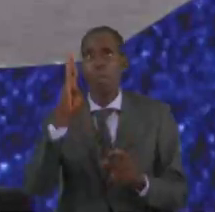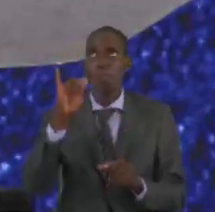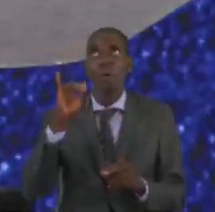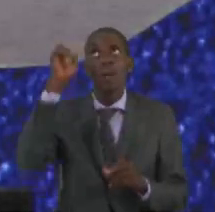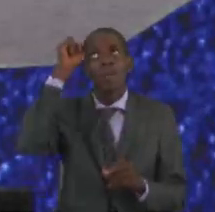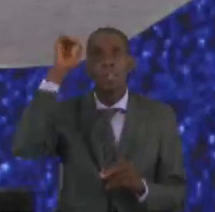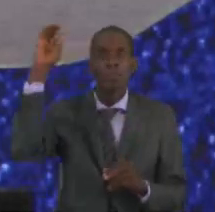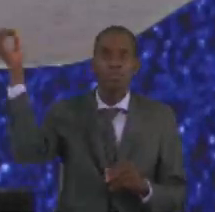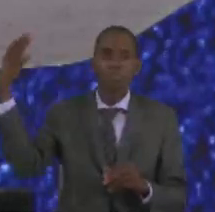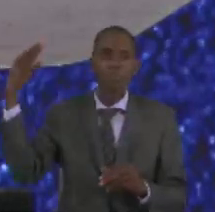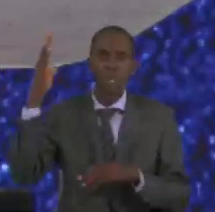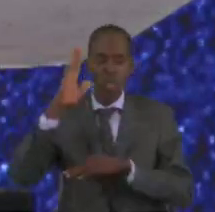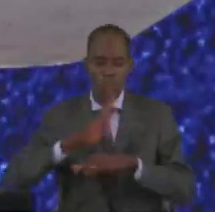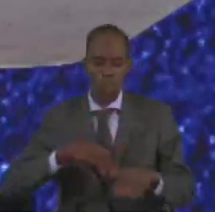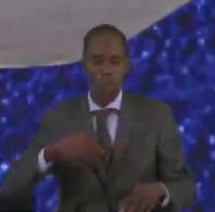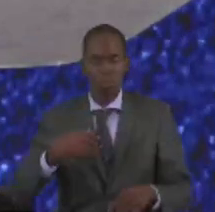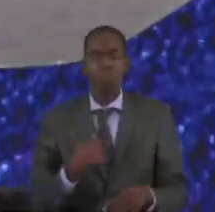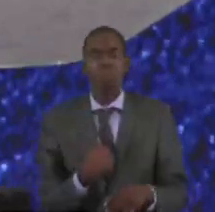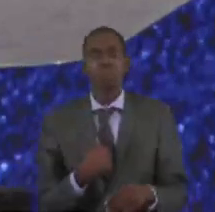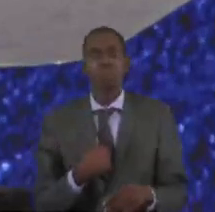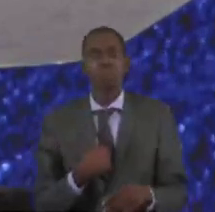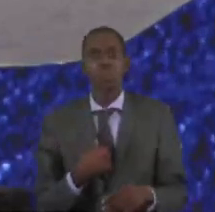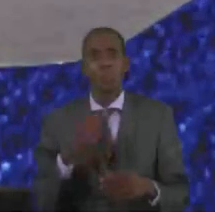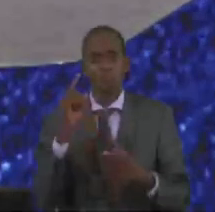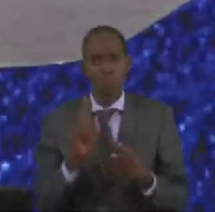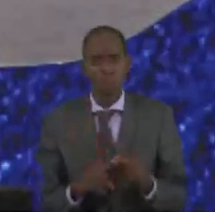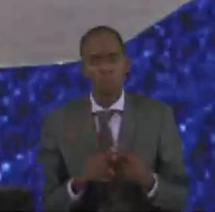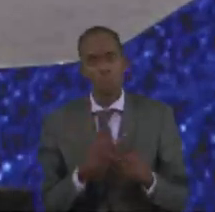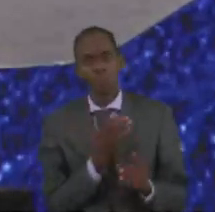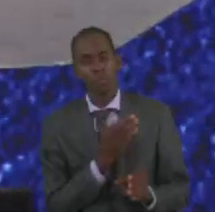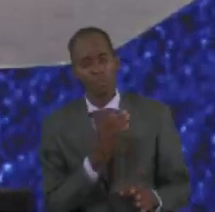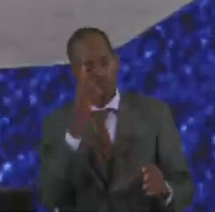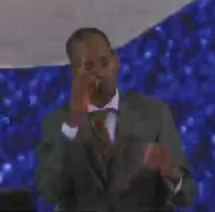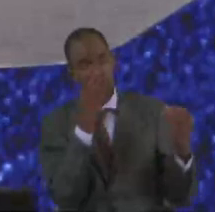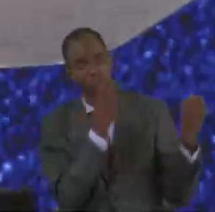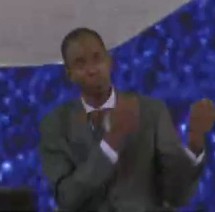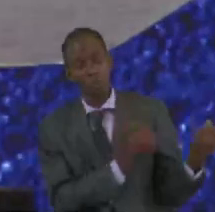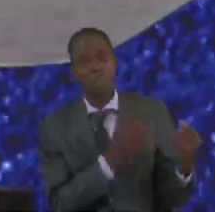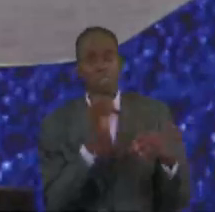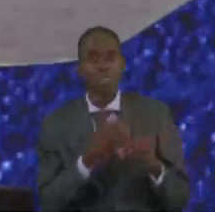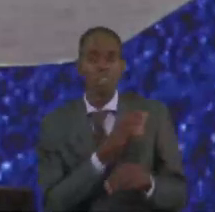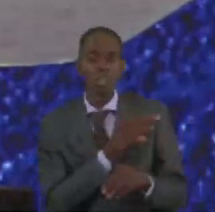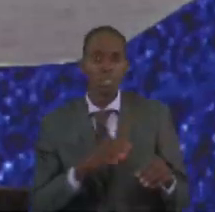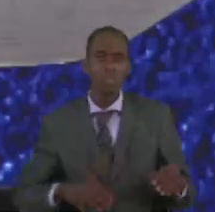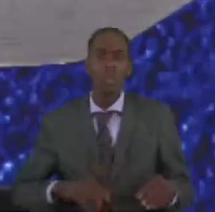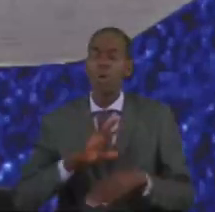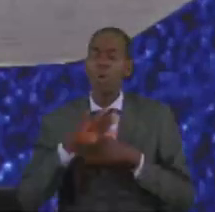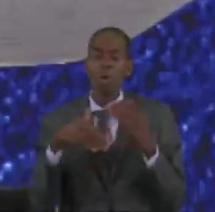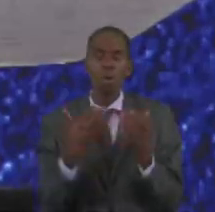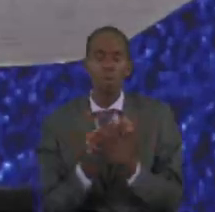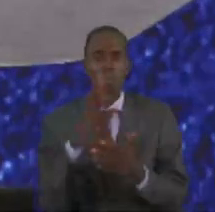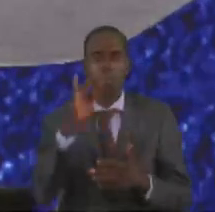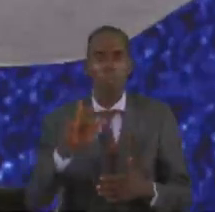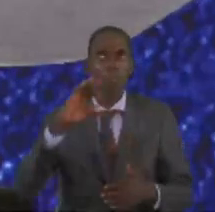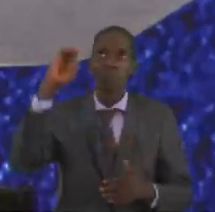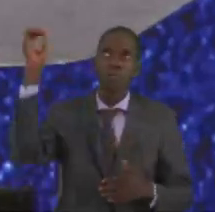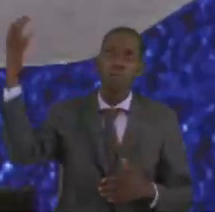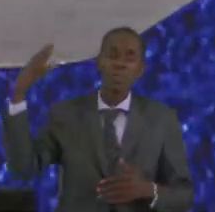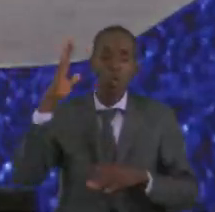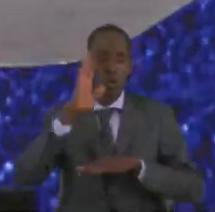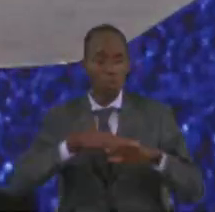à me repentir par sa grâce, il m'a appelé à la foi en Christ, tout par la grâce. Il